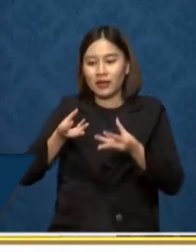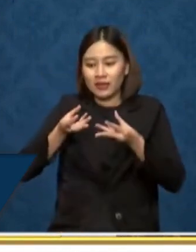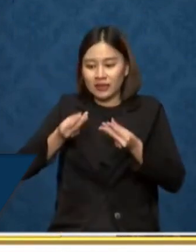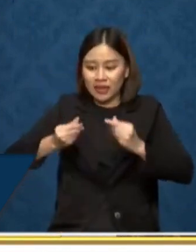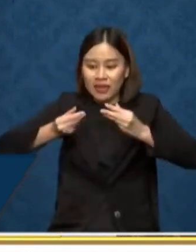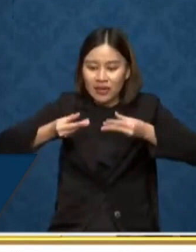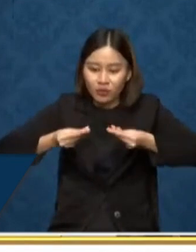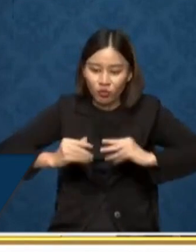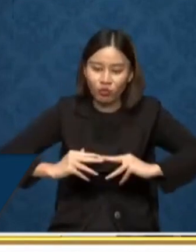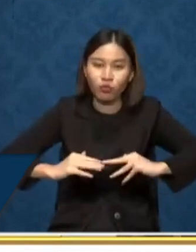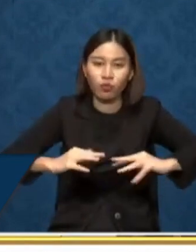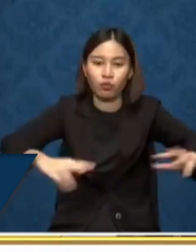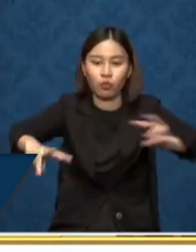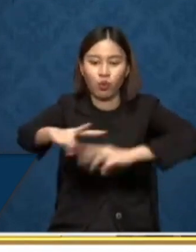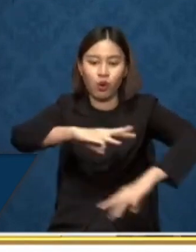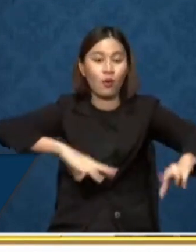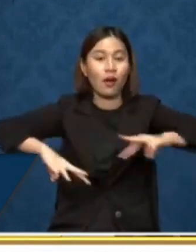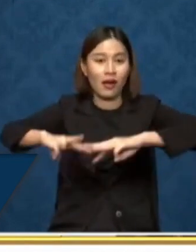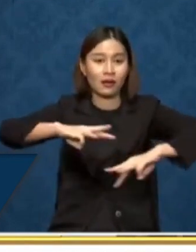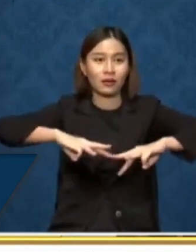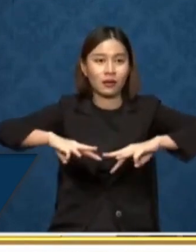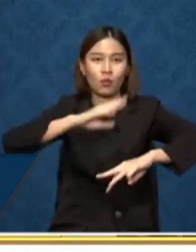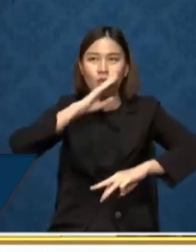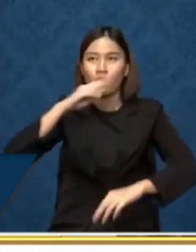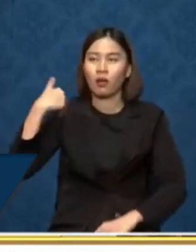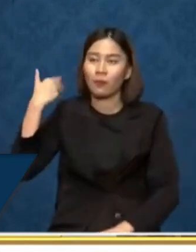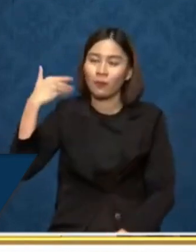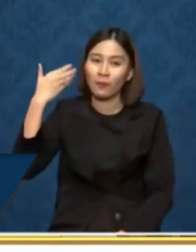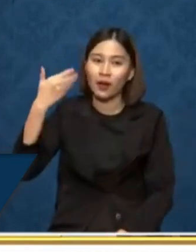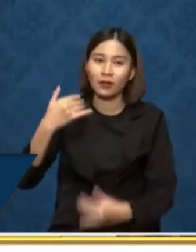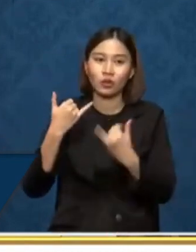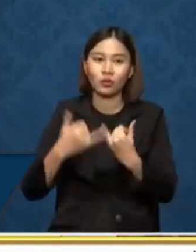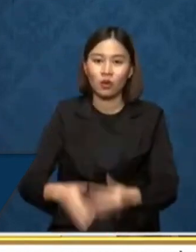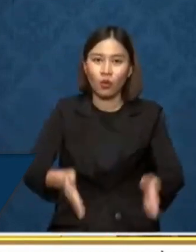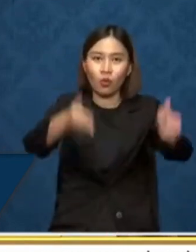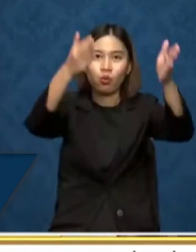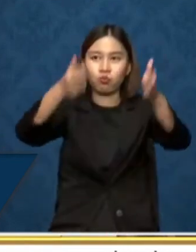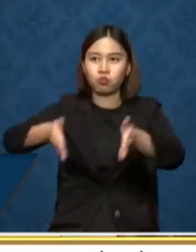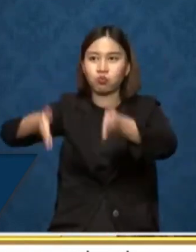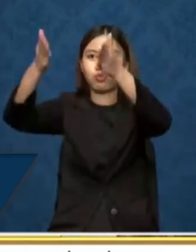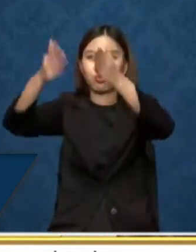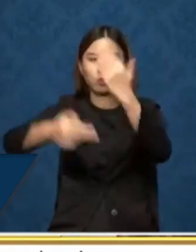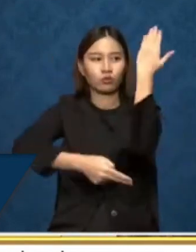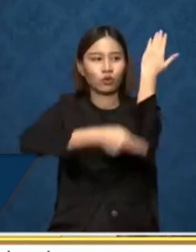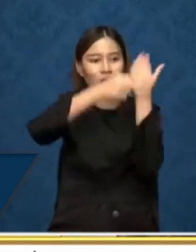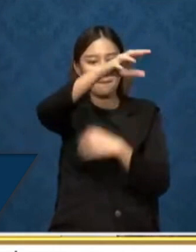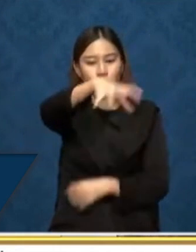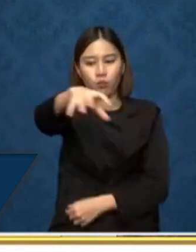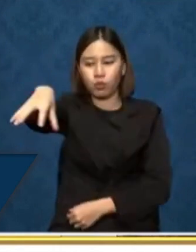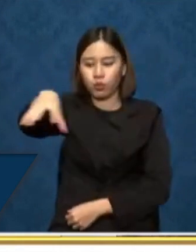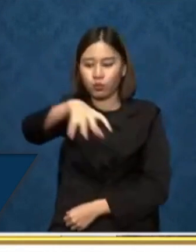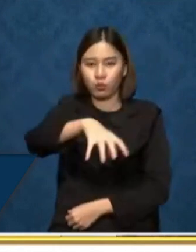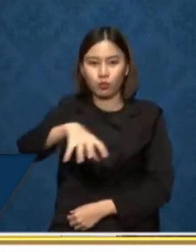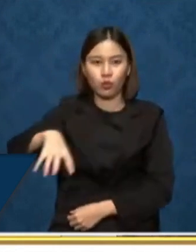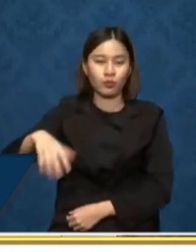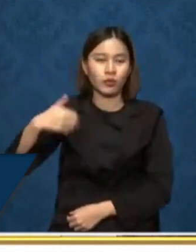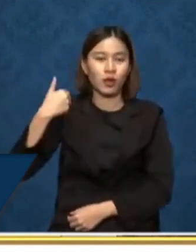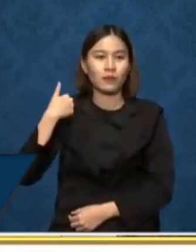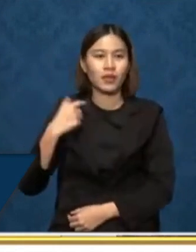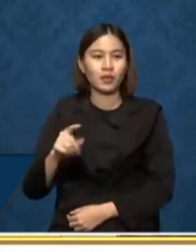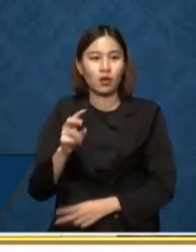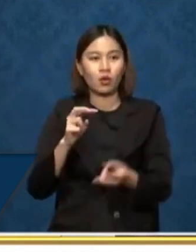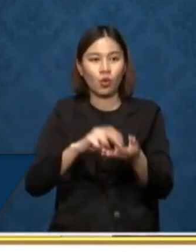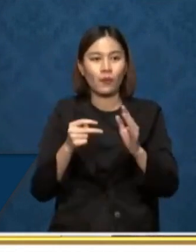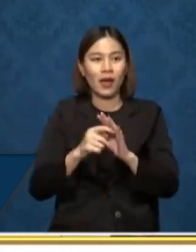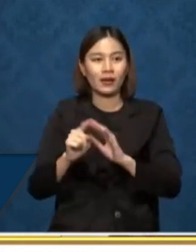ครับเป็นผืนทะเลทรายว่างเปล่านะครับผมเวลาผ่านมานะครับตอนนี้เต็มไปด้วยตึกร้านบ้านช่องโรงแรมคาสิโนขึ้นเต็มไปหมดครับจนได้รับฉาย